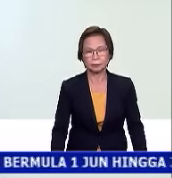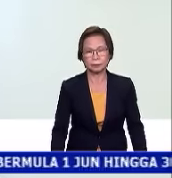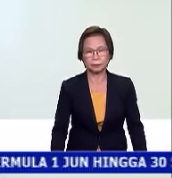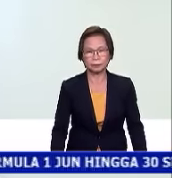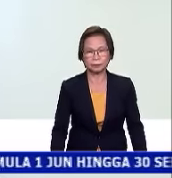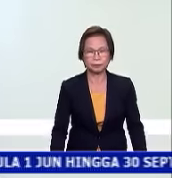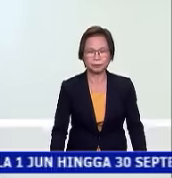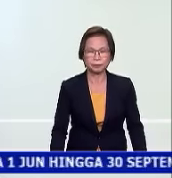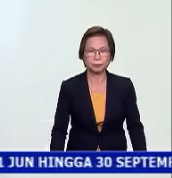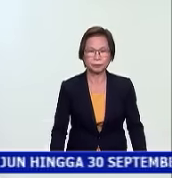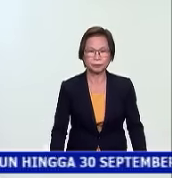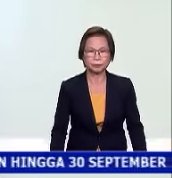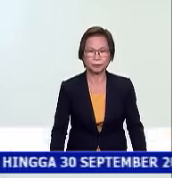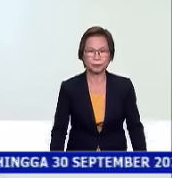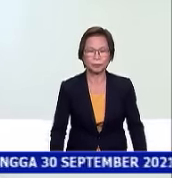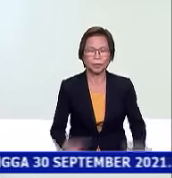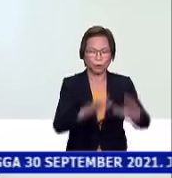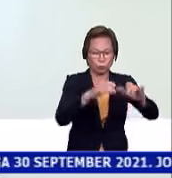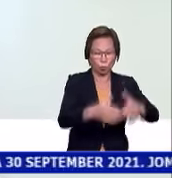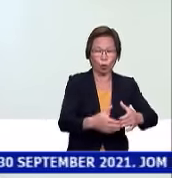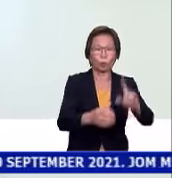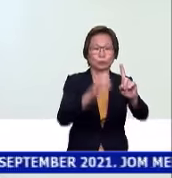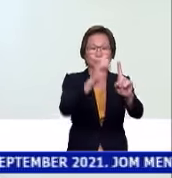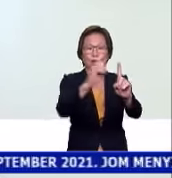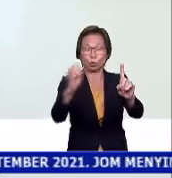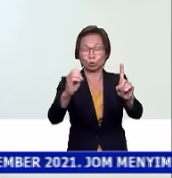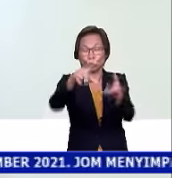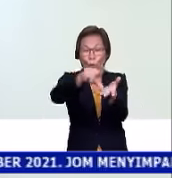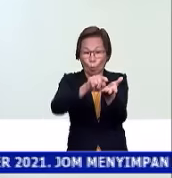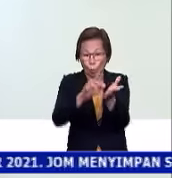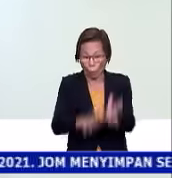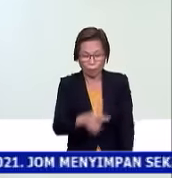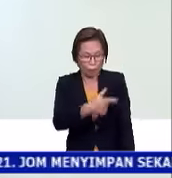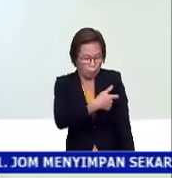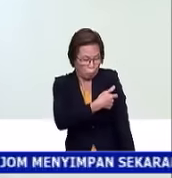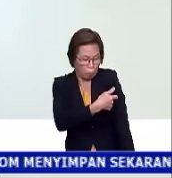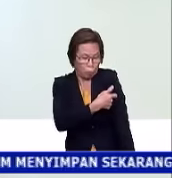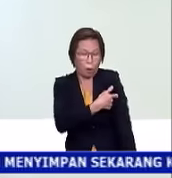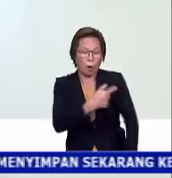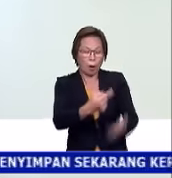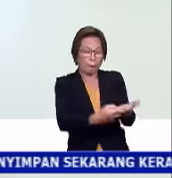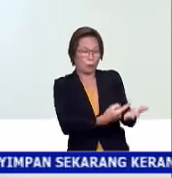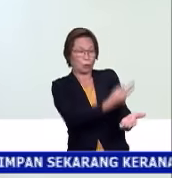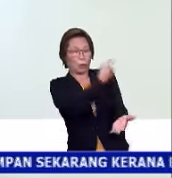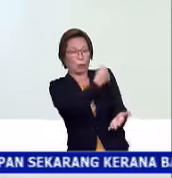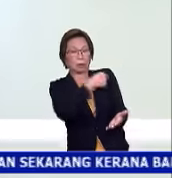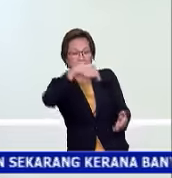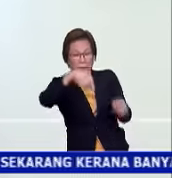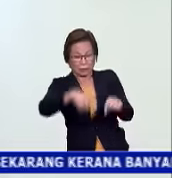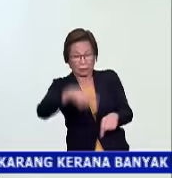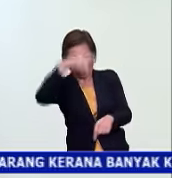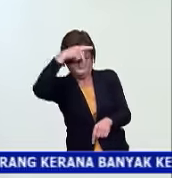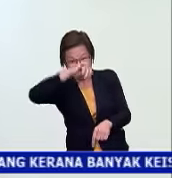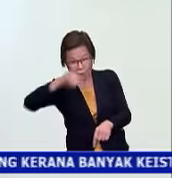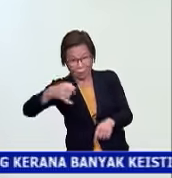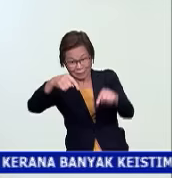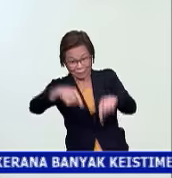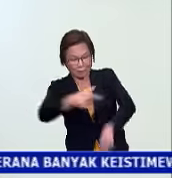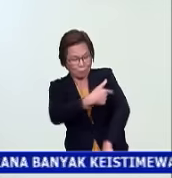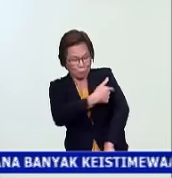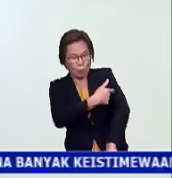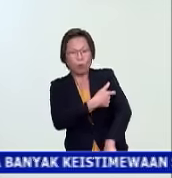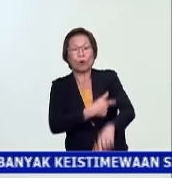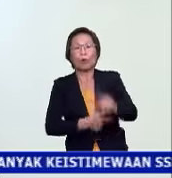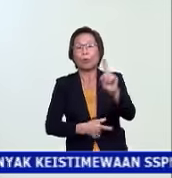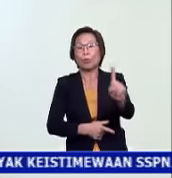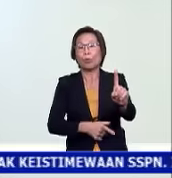Selepas kumpulan 100 wartawan menerima vaksin pada minggu lepas di Dewan Seroja Putrajaya,